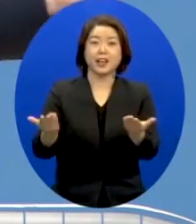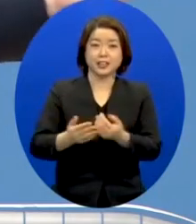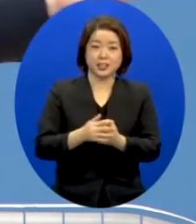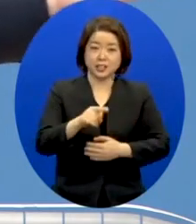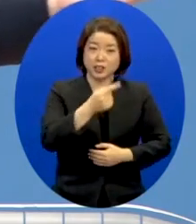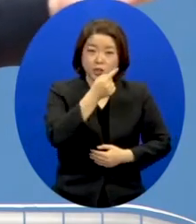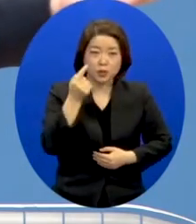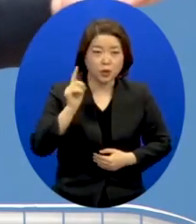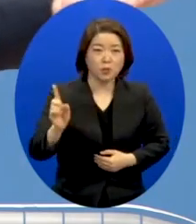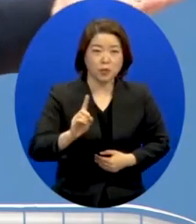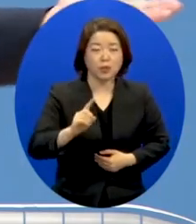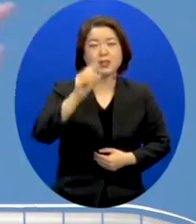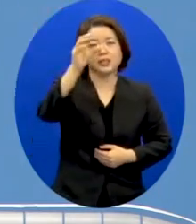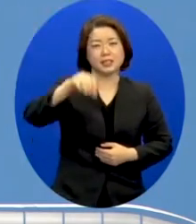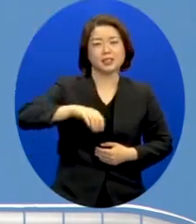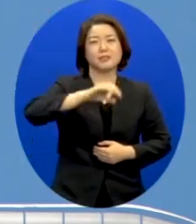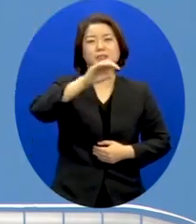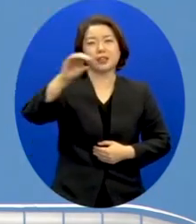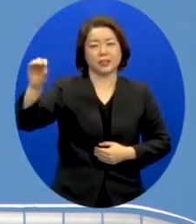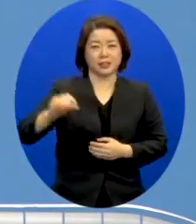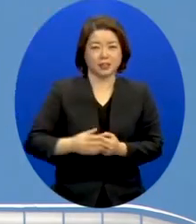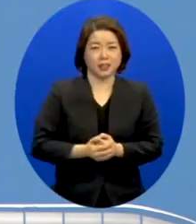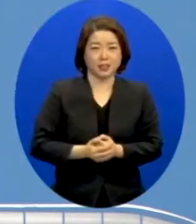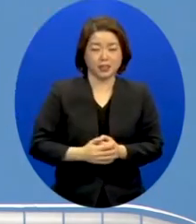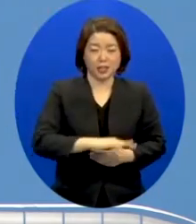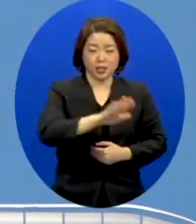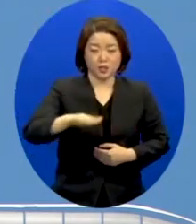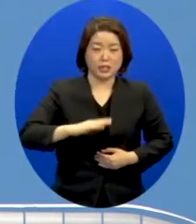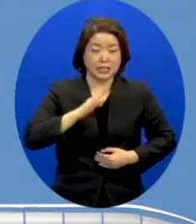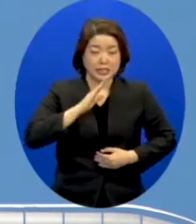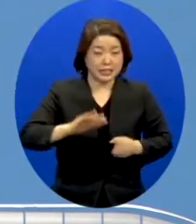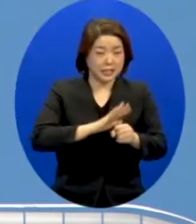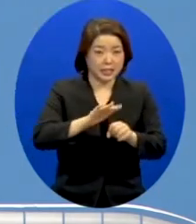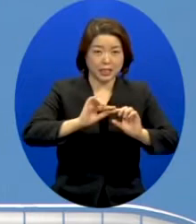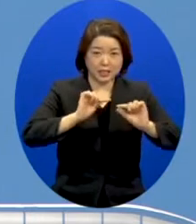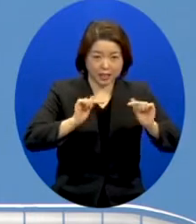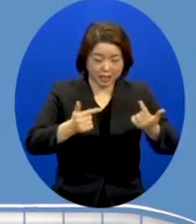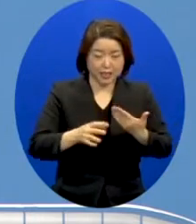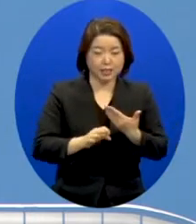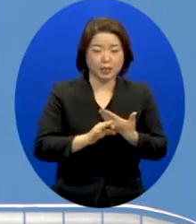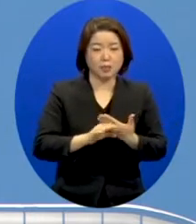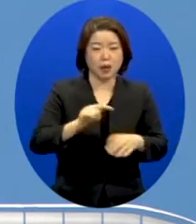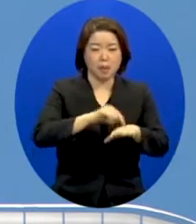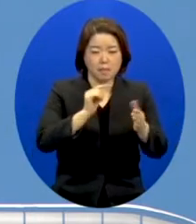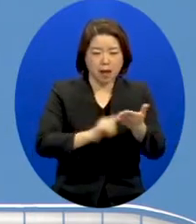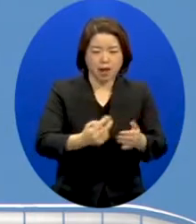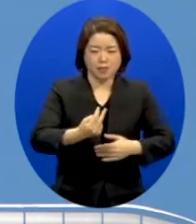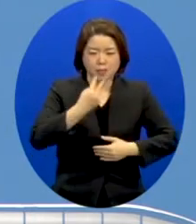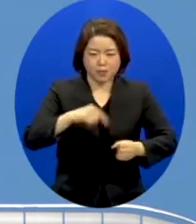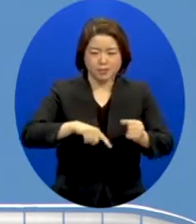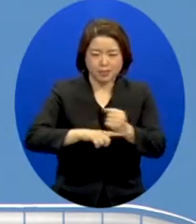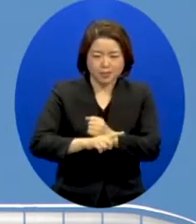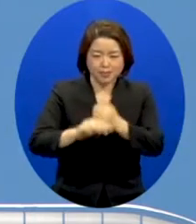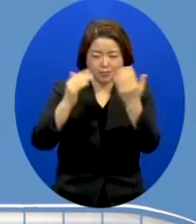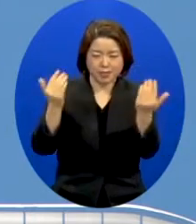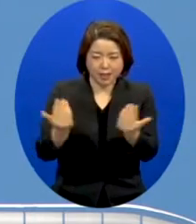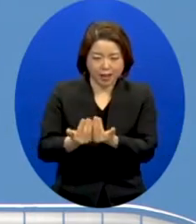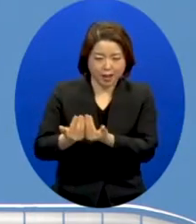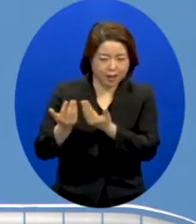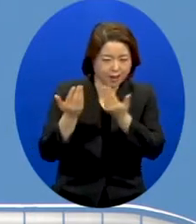십자가입니다 우리를 정말 사랑하지 않았다면 마음과 목숨과 뜻을 다하여 우리를 사랑하려고